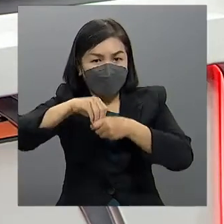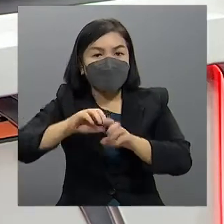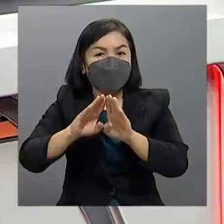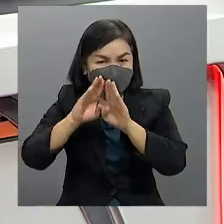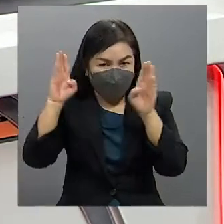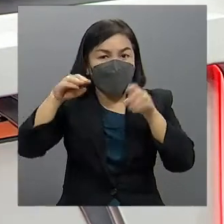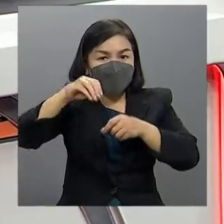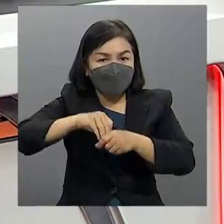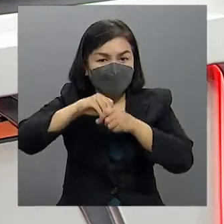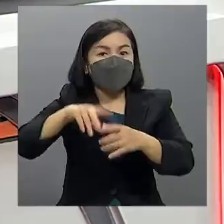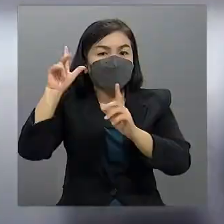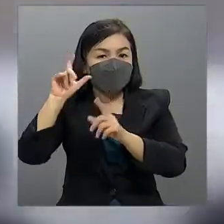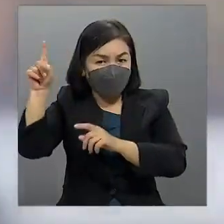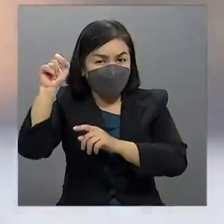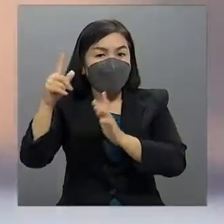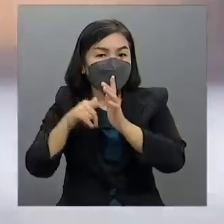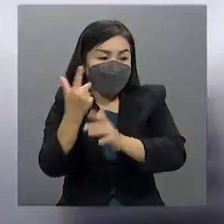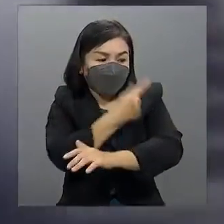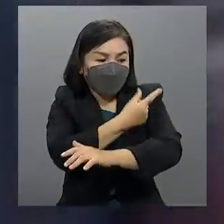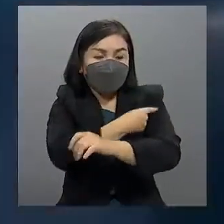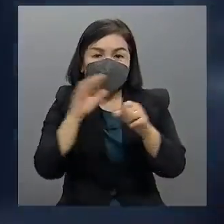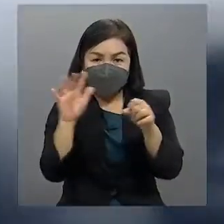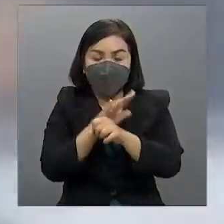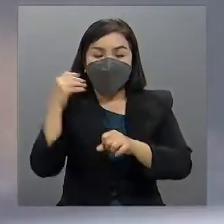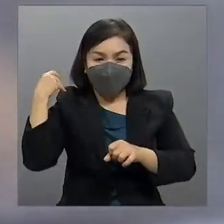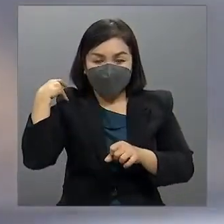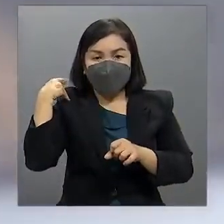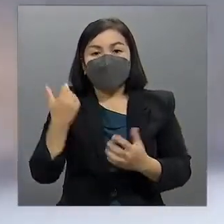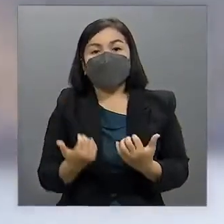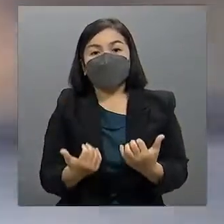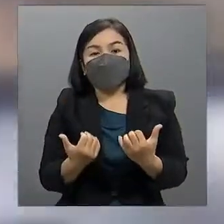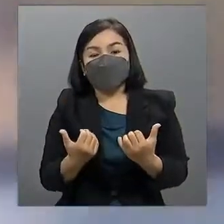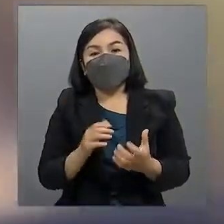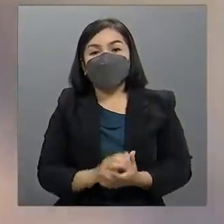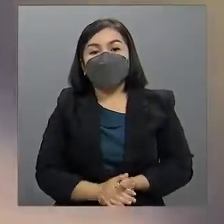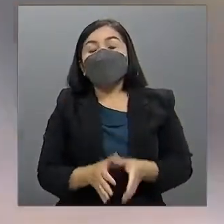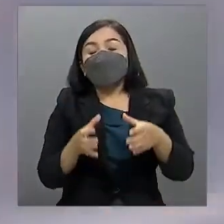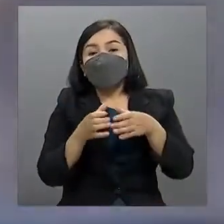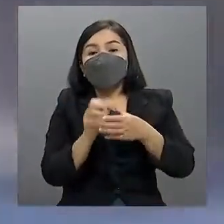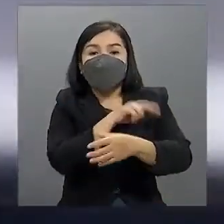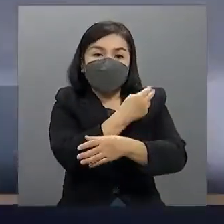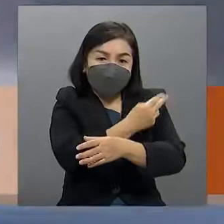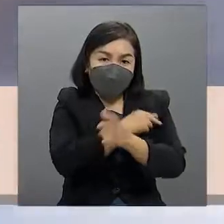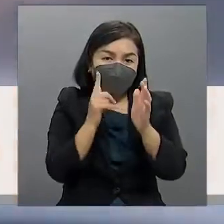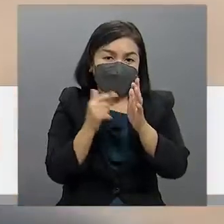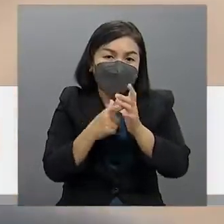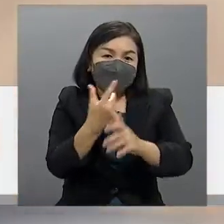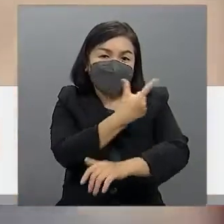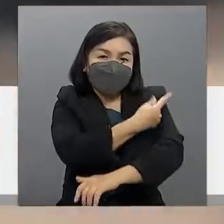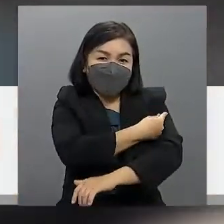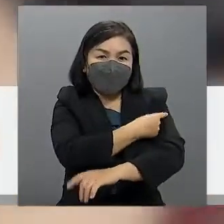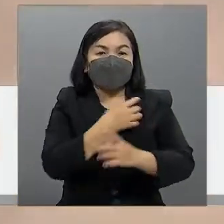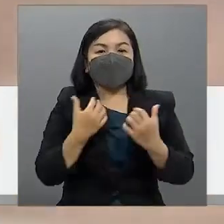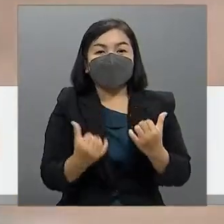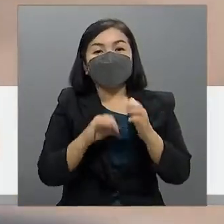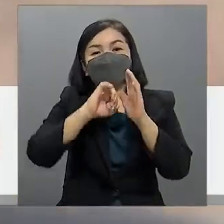การฉีดวัคซีนให้ได้มากกว่าเดิมค่ะทีมฉีดวัคซีนเชิงรุกของจังหวัดเชียงใหม่เข้าไป